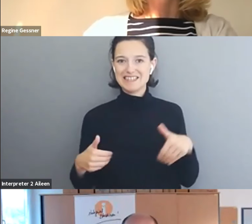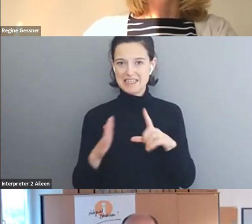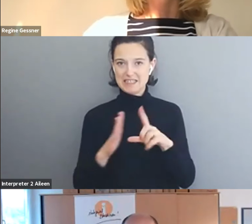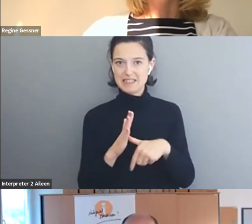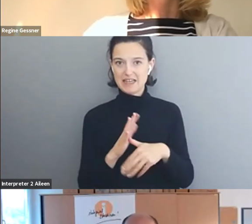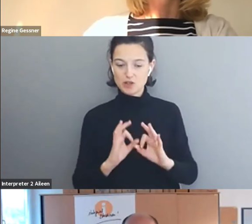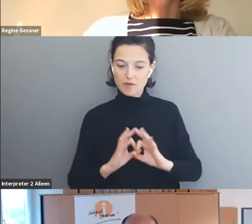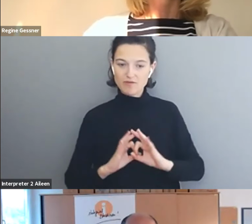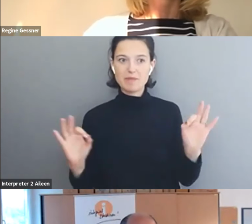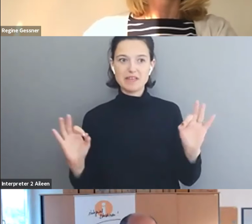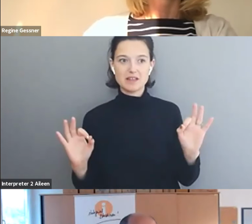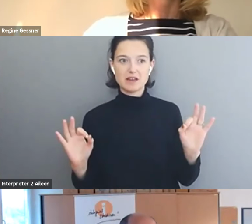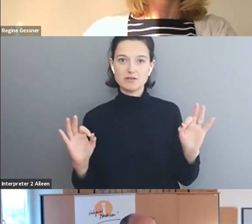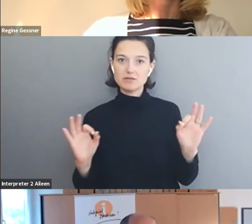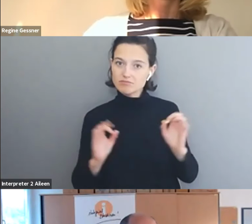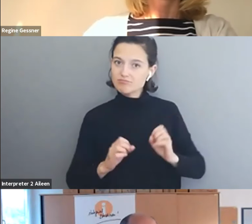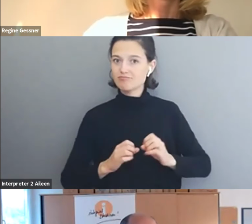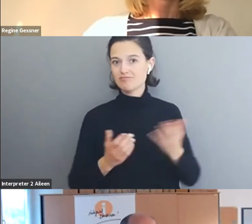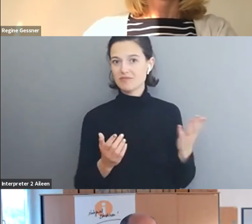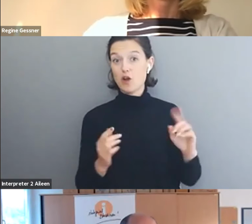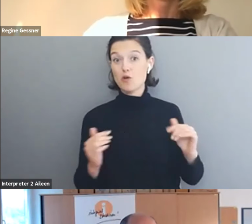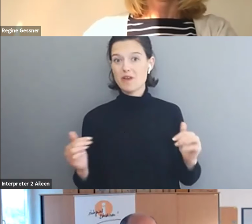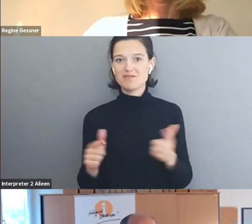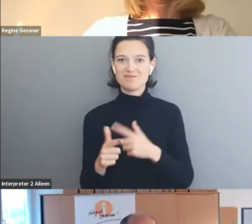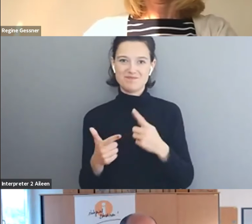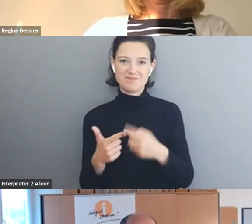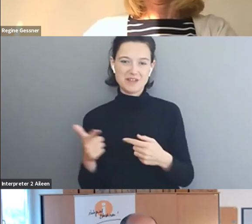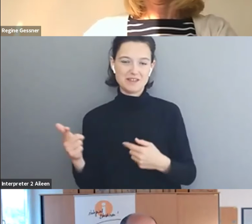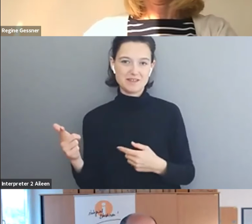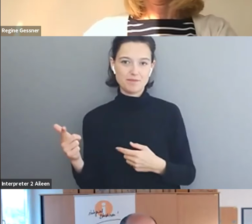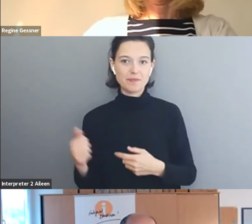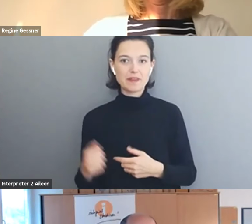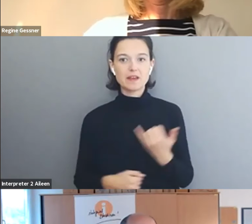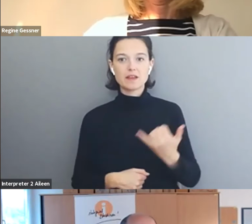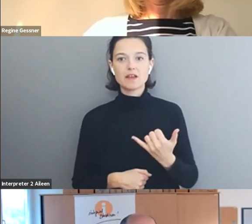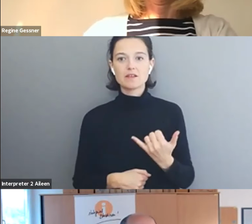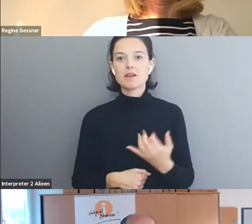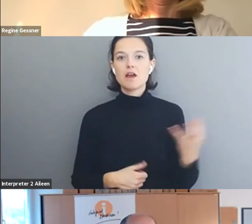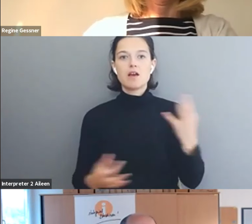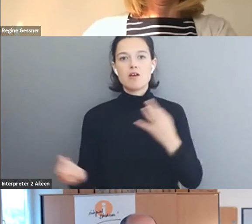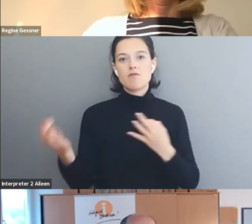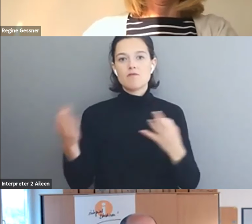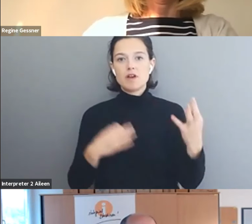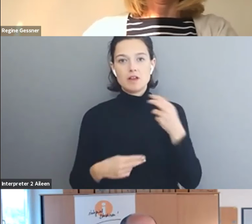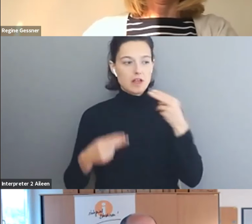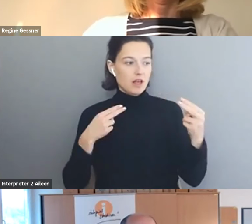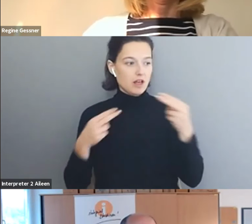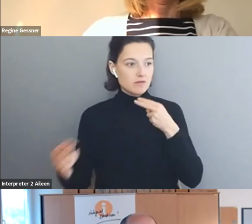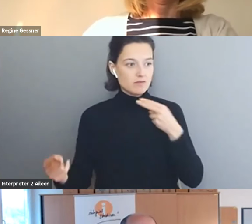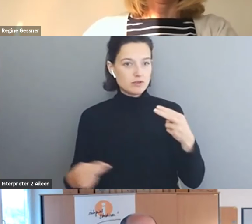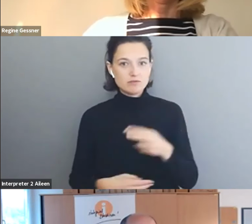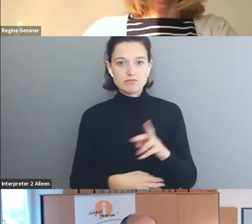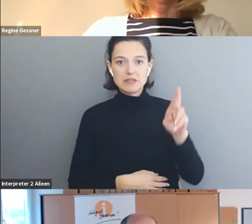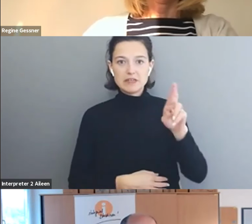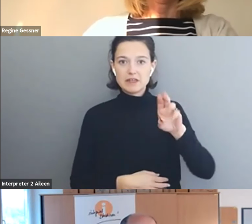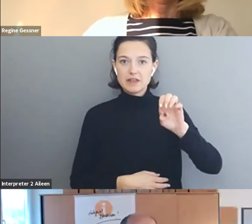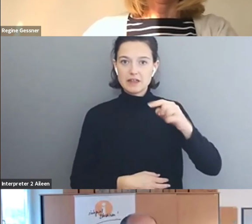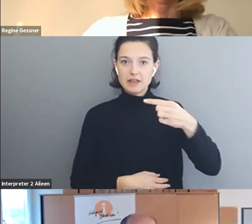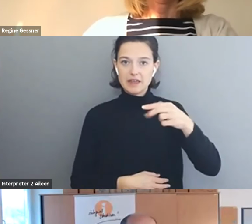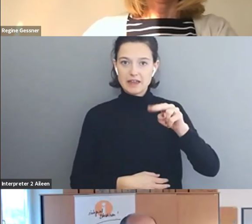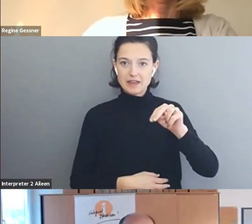So, wir haben jetzt eine weitere Frage-Antwort-Session geplant. Mal schauen, Regine, sind Fragen reingekommen? Weil sonst übernehme